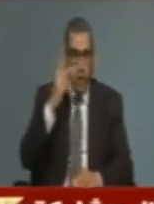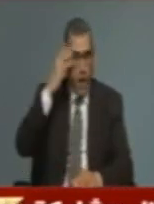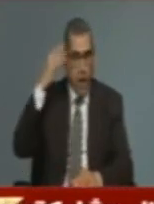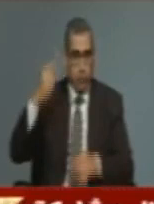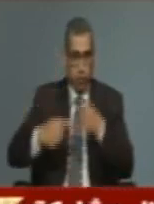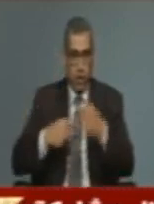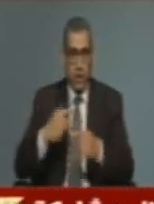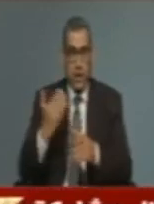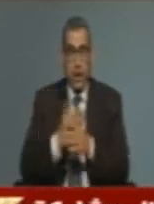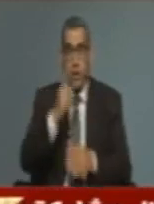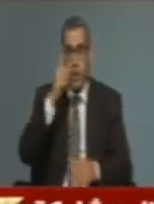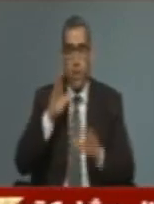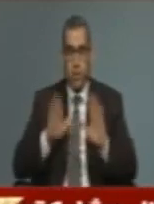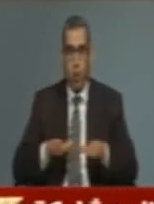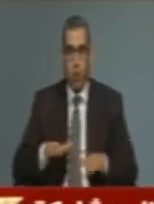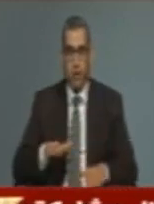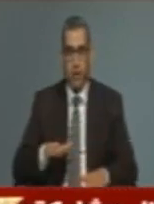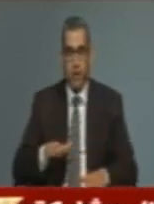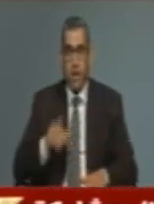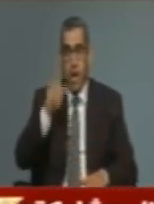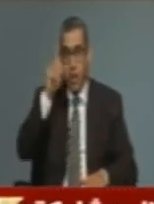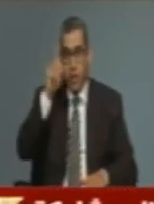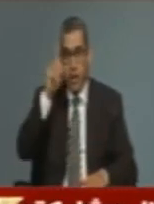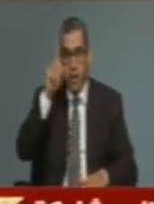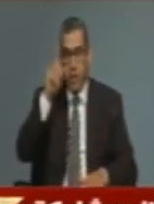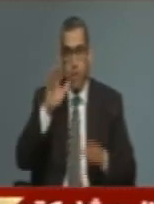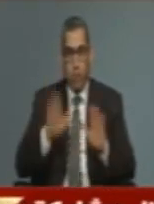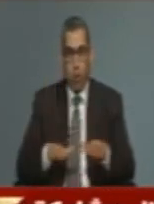لان ربنا موجود. ربنا ايه موجود